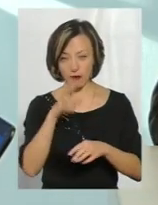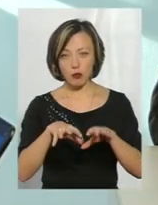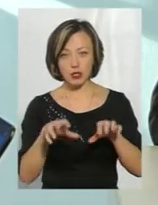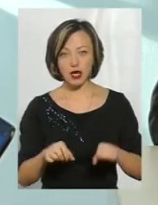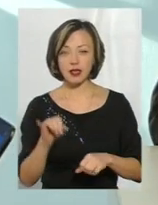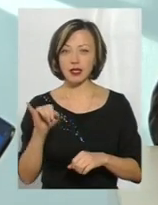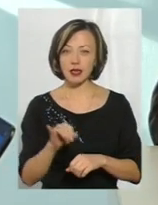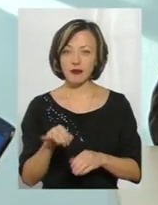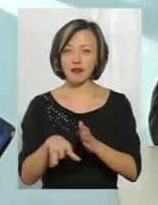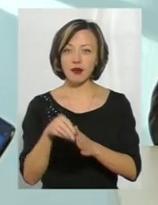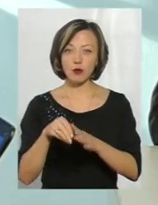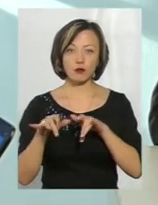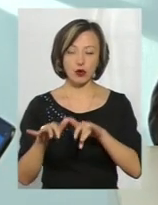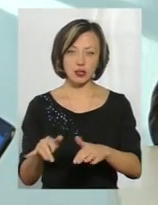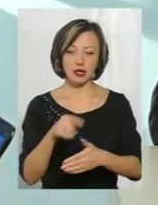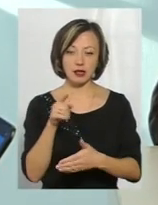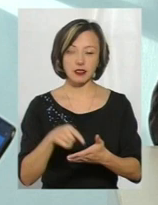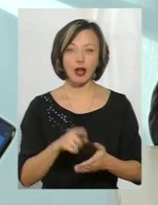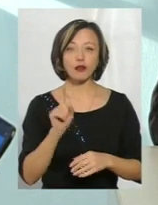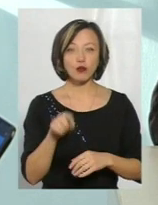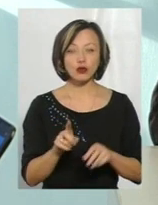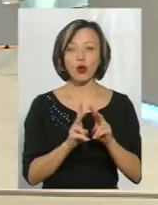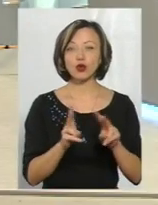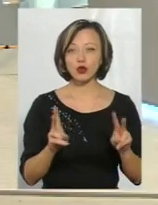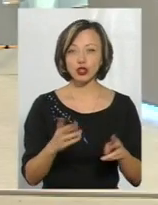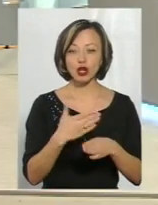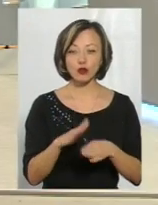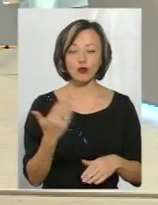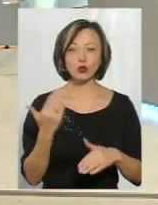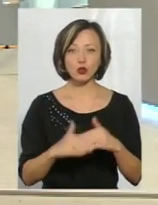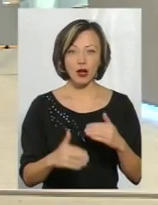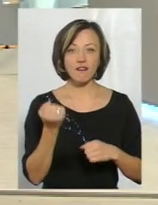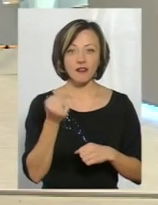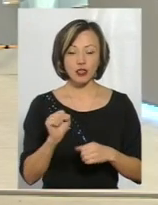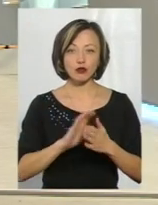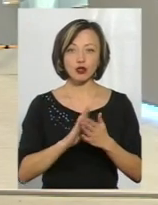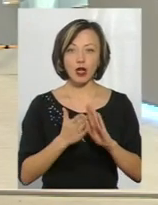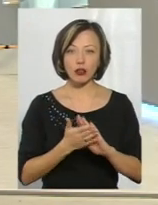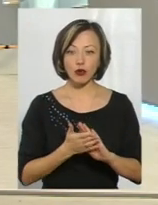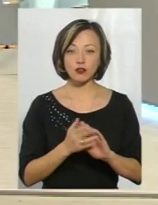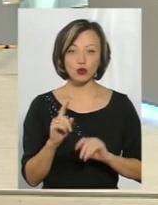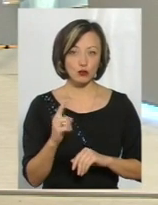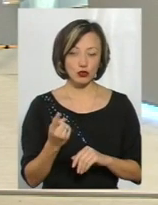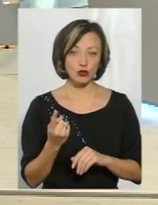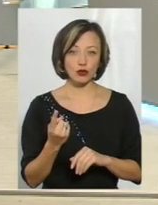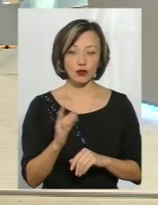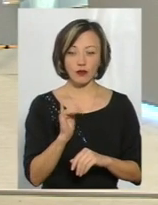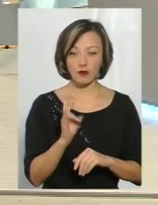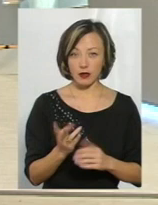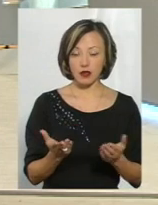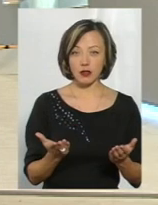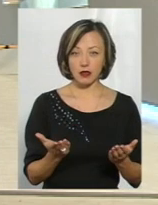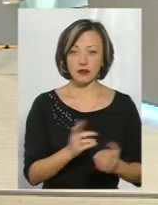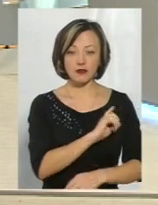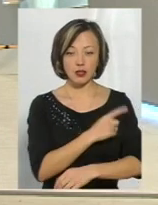і безпосередньо виборчий процес. Тому що, ну, хтось частково вже в виграшному становищі, тому що, ну, він в силу